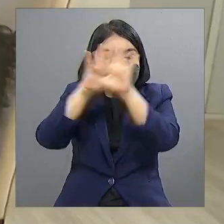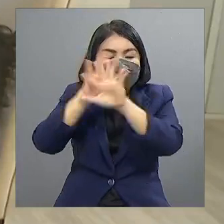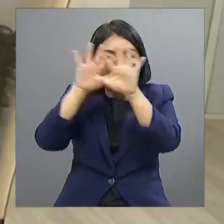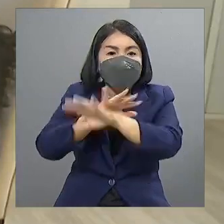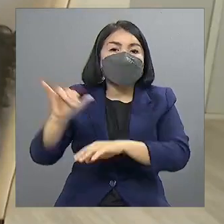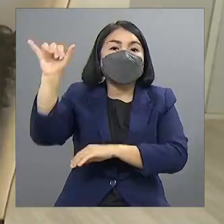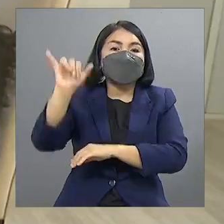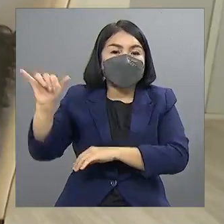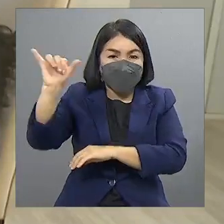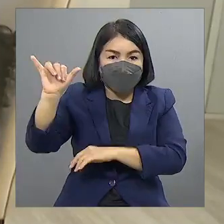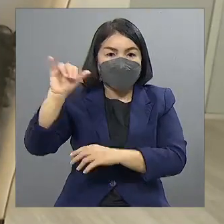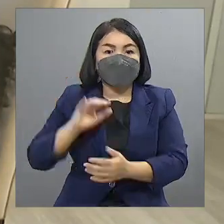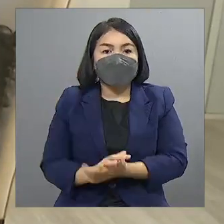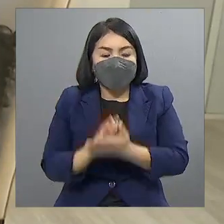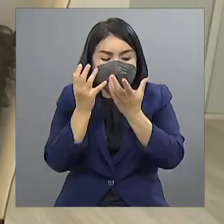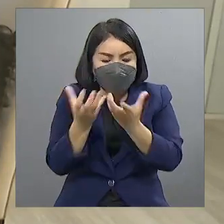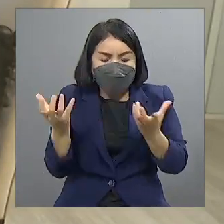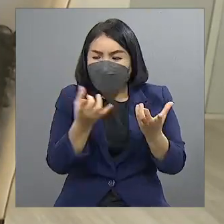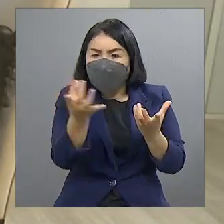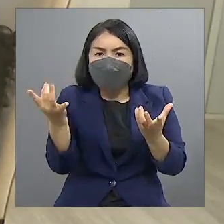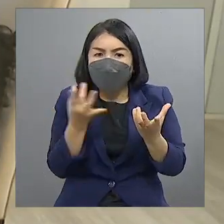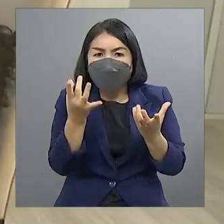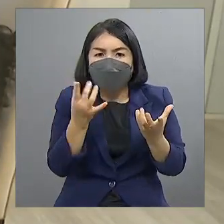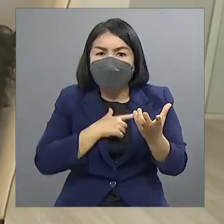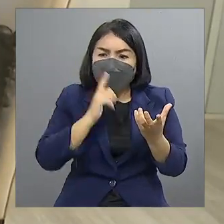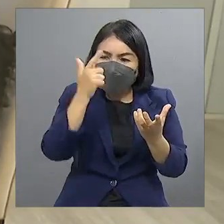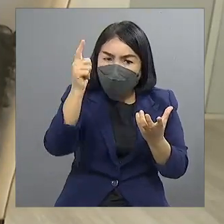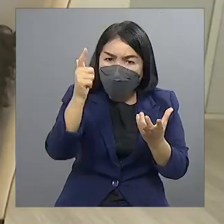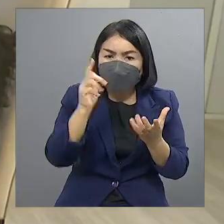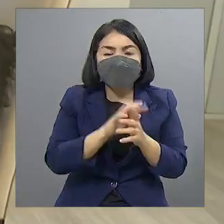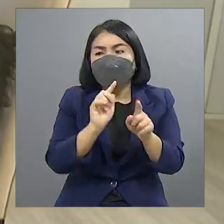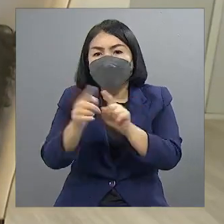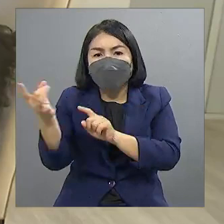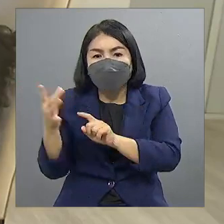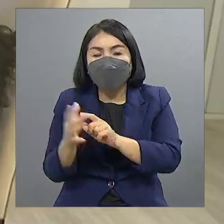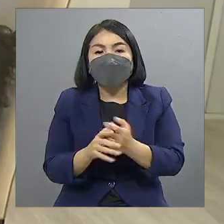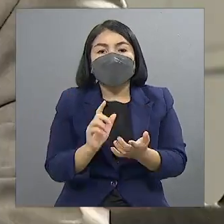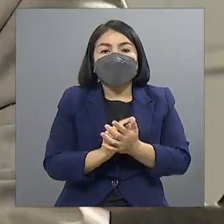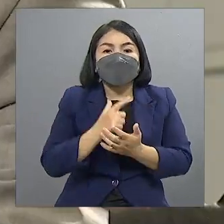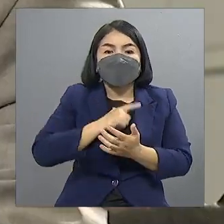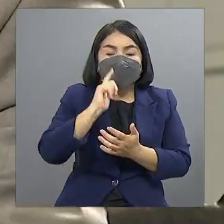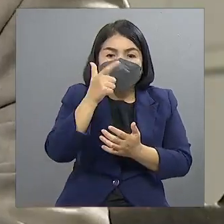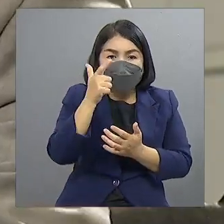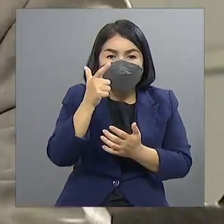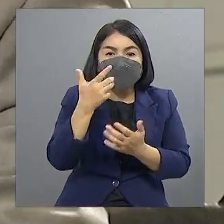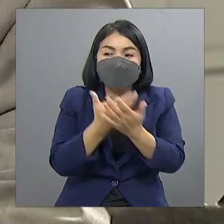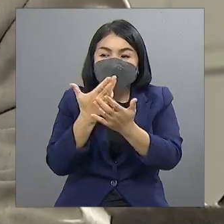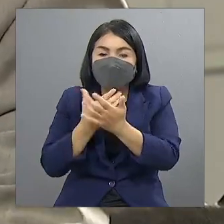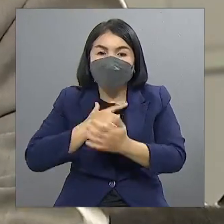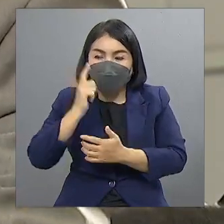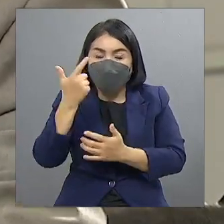ใช้นะฮะอาจารย์ครับมันคือทองเหลืองหรือทองสำริดหรือเขาใช้อะไร ทองสำริดหรือว่าบรอนซ์ซึ่งเป็นวัส